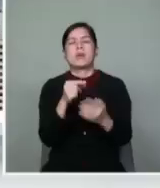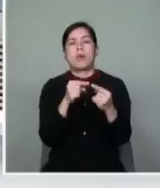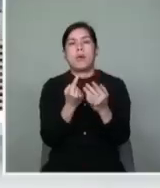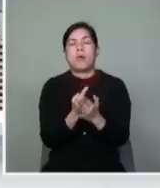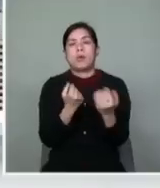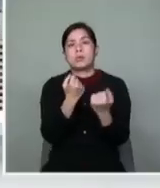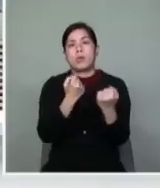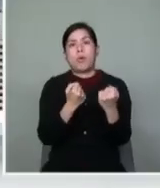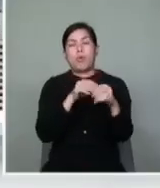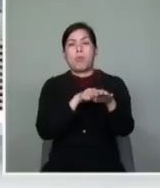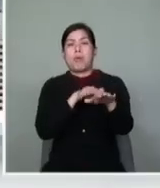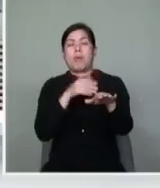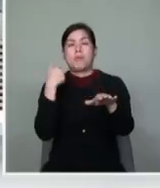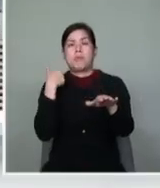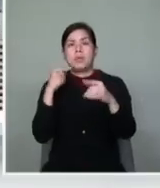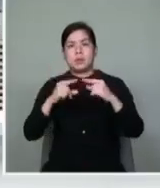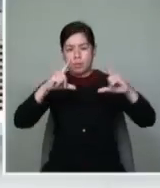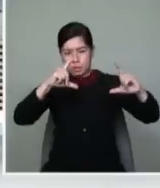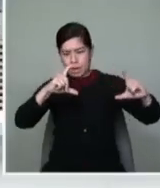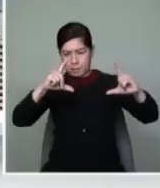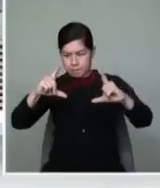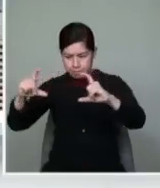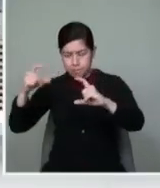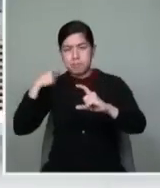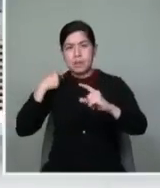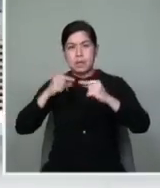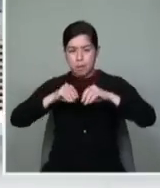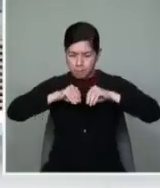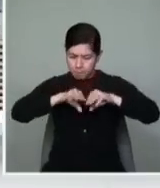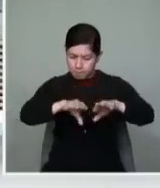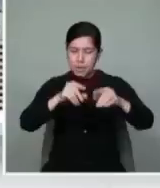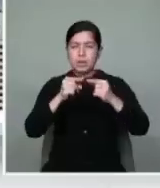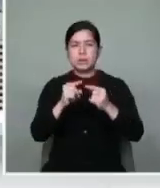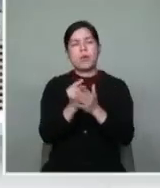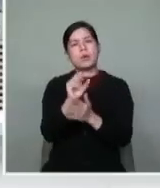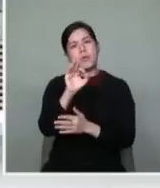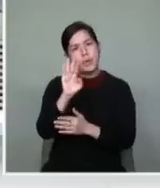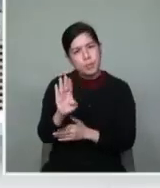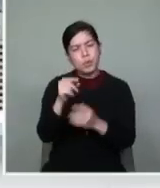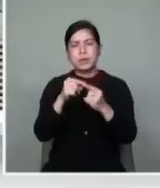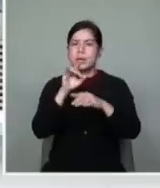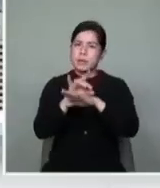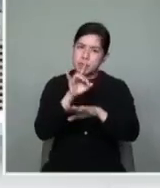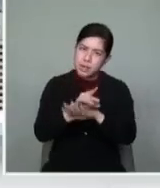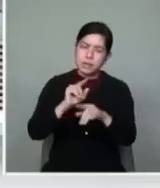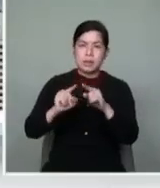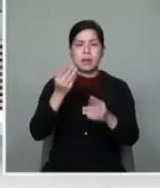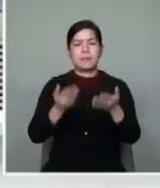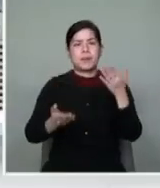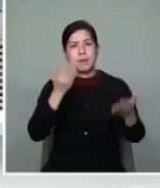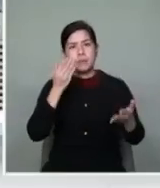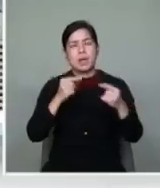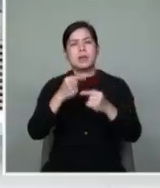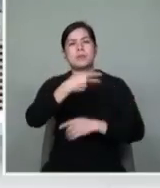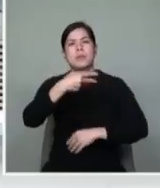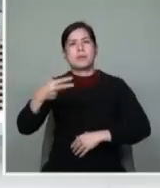เขาก็เลยถ่ายภาพค่ะแล้วหลังจากนั้นเนี่ยมีการแชร์กันในโซเชียลมีเดียบางภาพบางข้อความมันก็สะท้อน